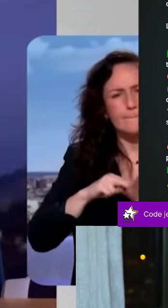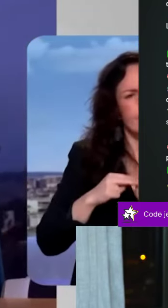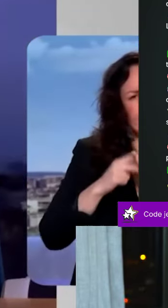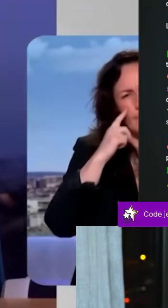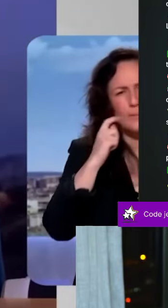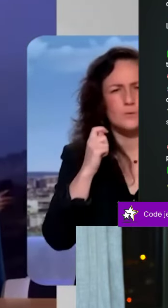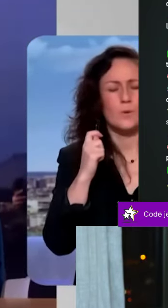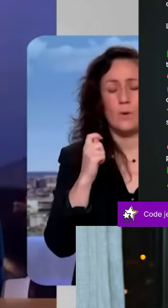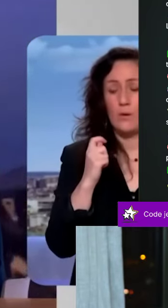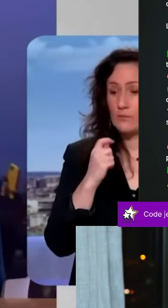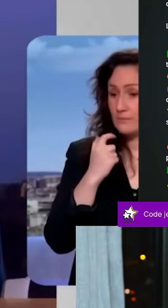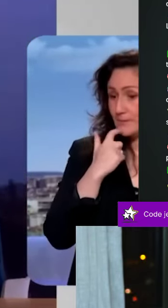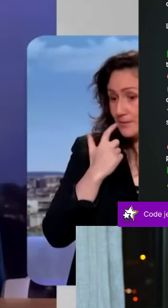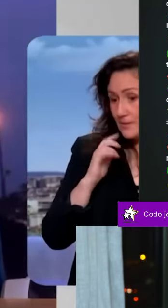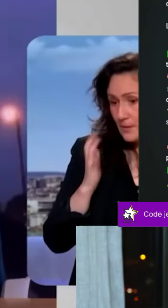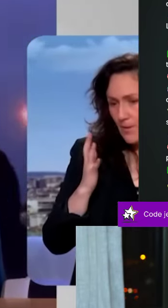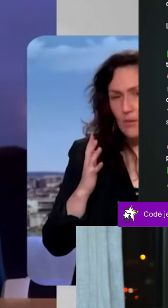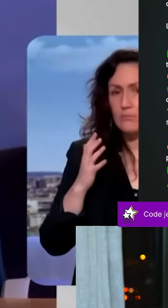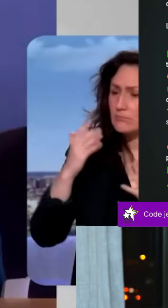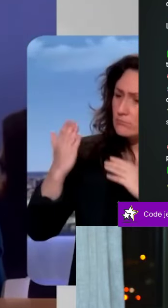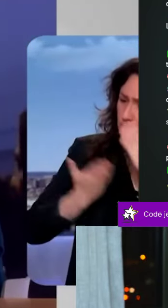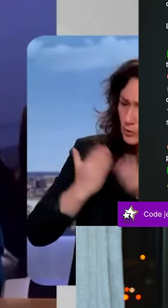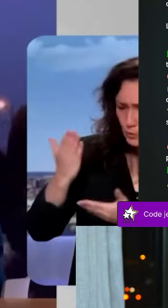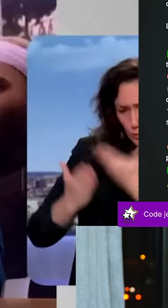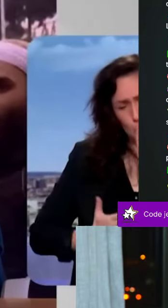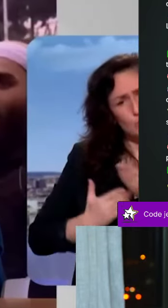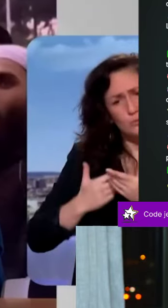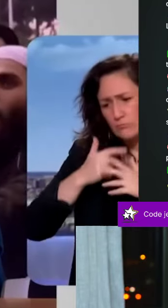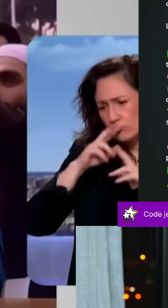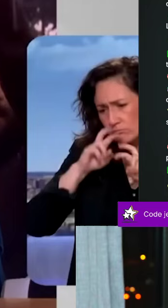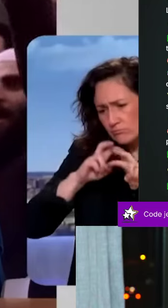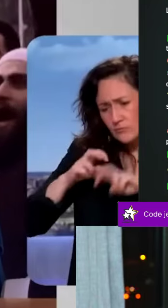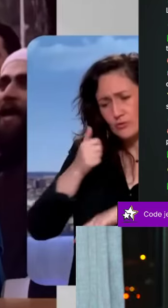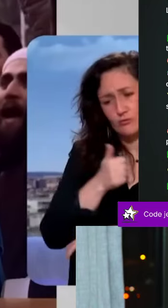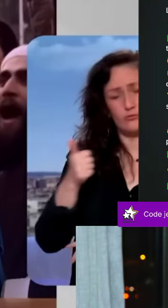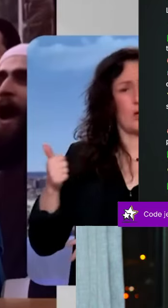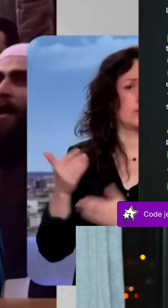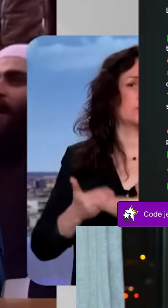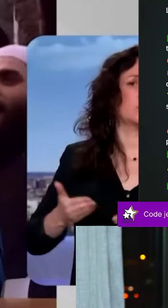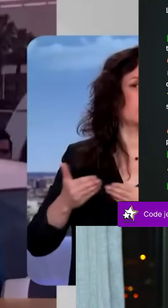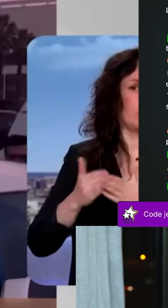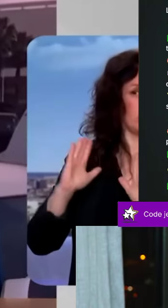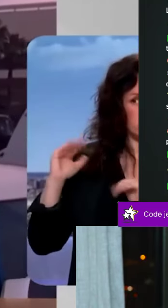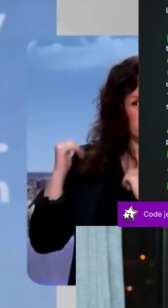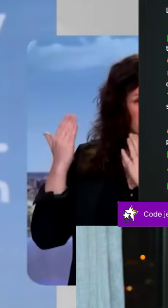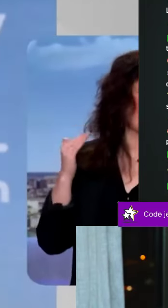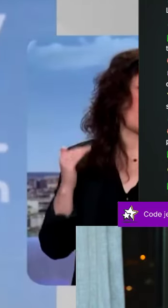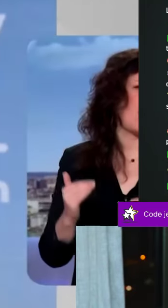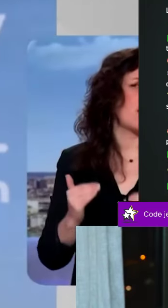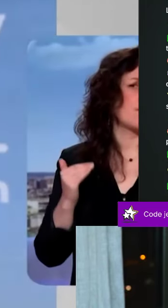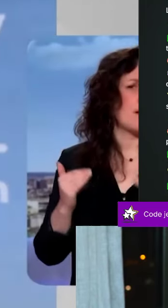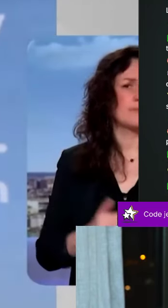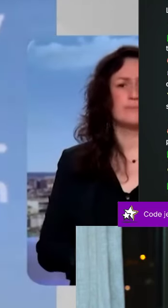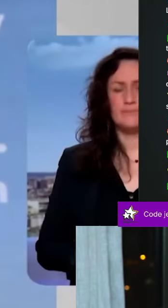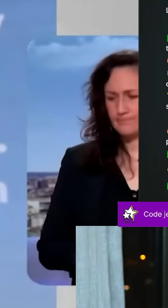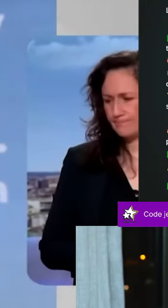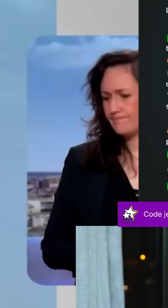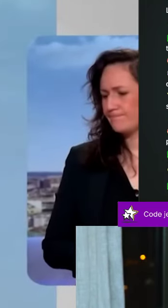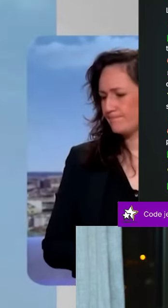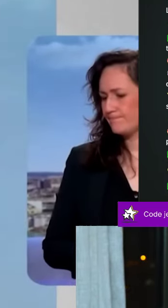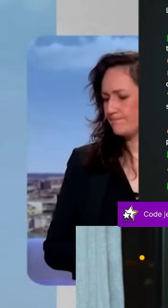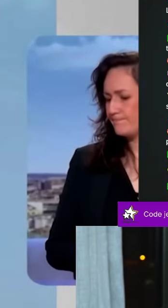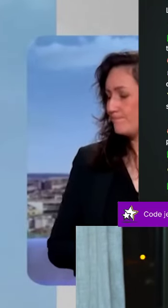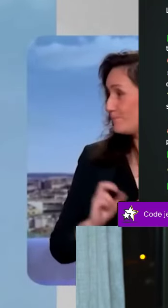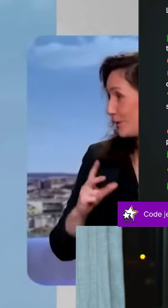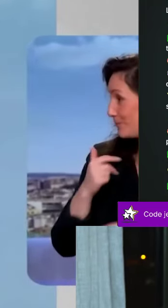rester vigilant ça nécessite d'examiner ces ces situations là au cas par cas comme on le fait pour l'instant comme on l'a toujours fait qu'il faut continuer à le faire allez vous avez entendu l'avertissement